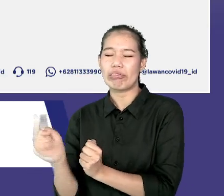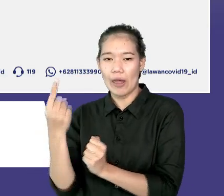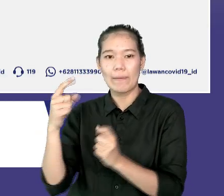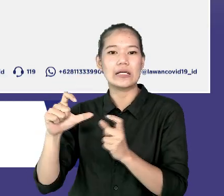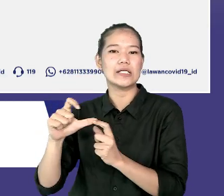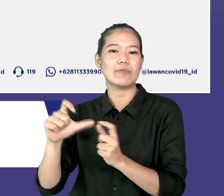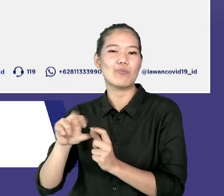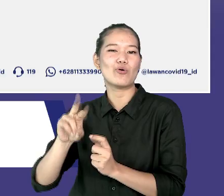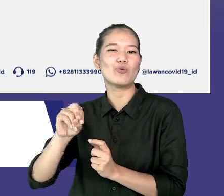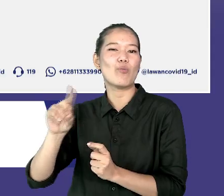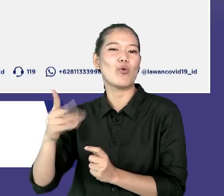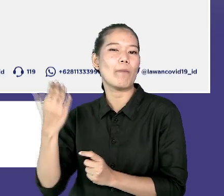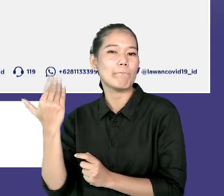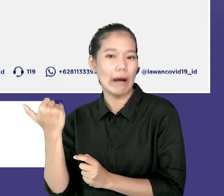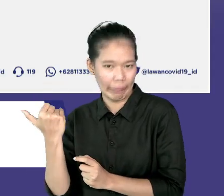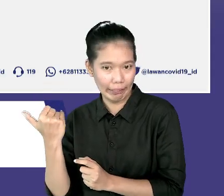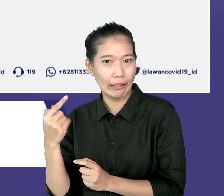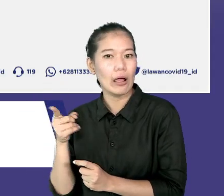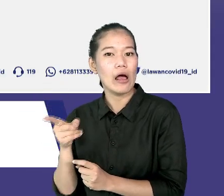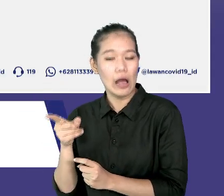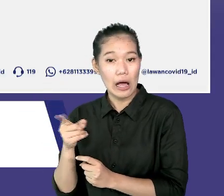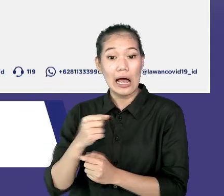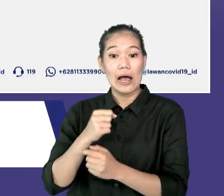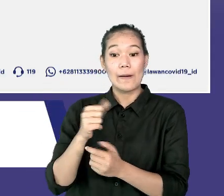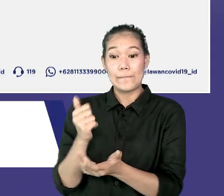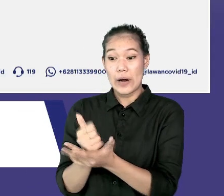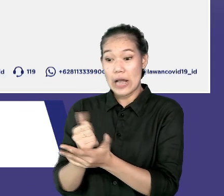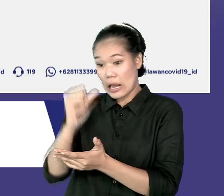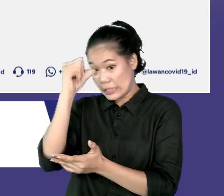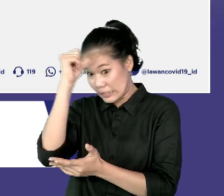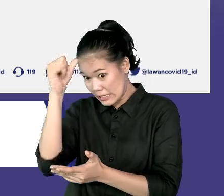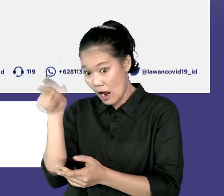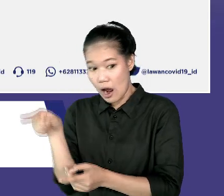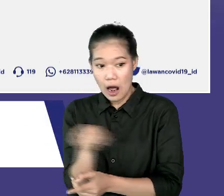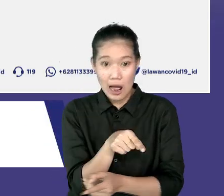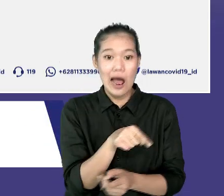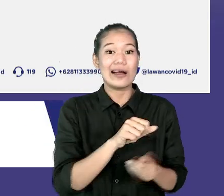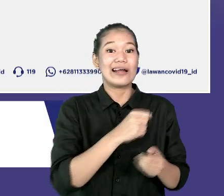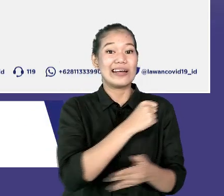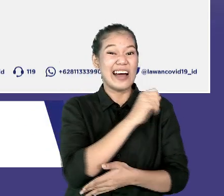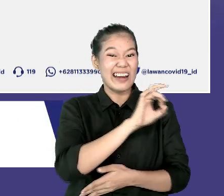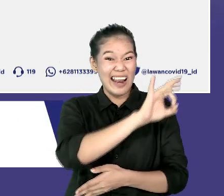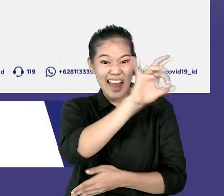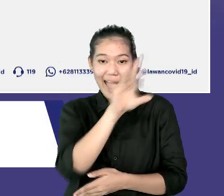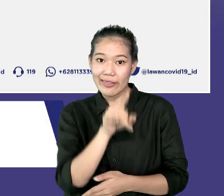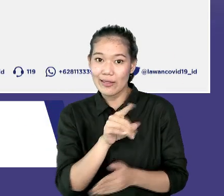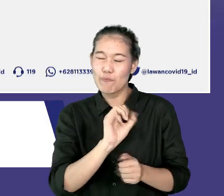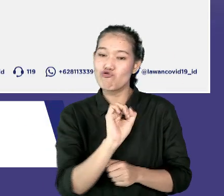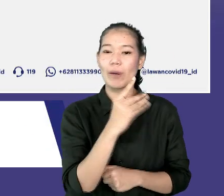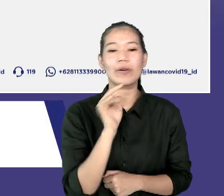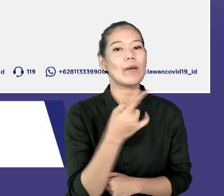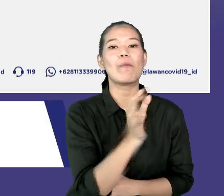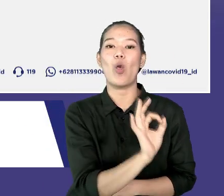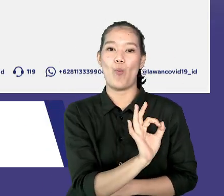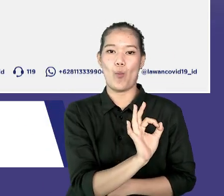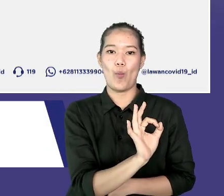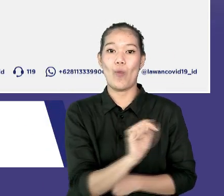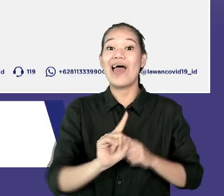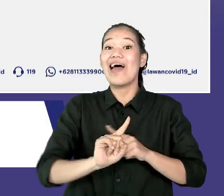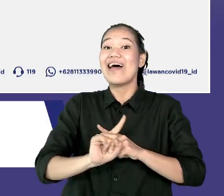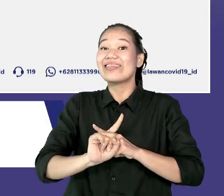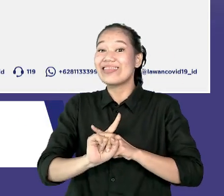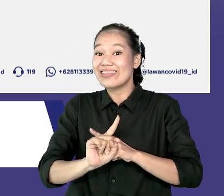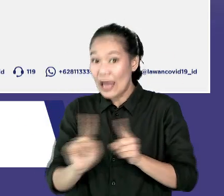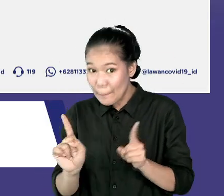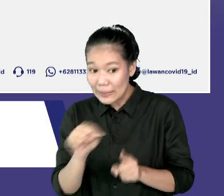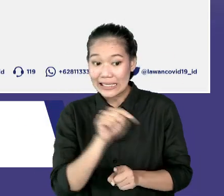September 2020, di mana negara-negara lain belum mencapai puncak kasus pertama. Namun ketika negara lain